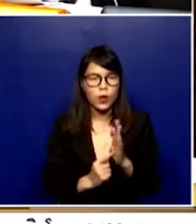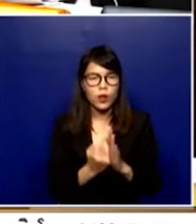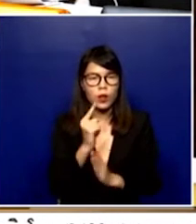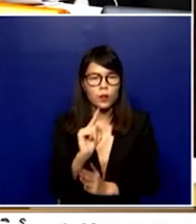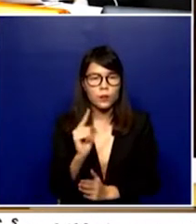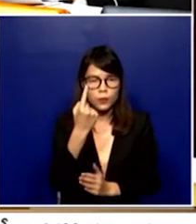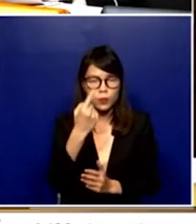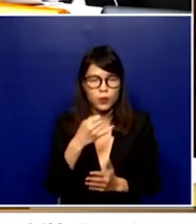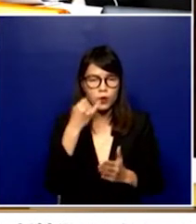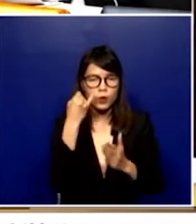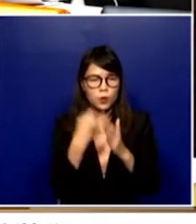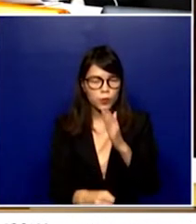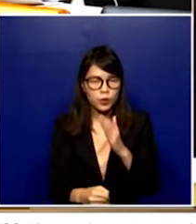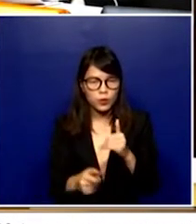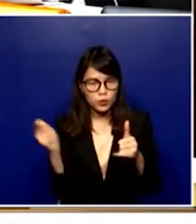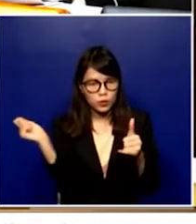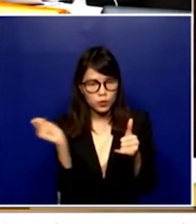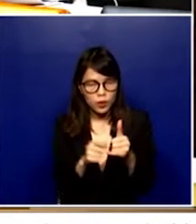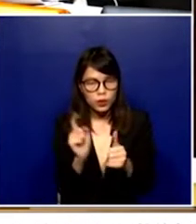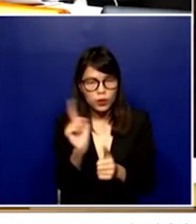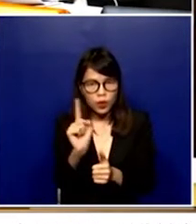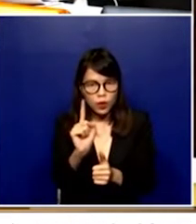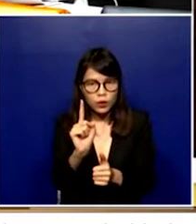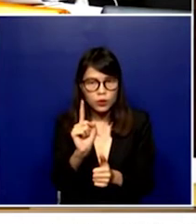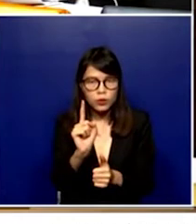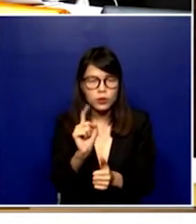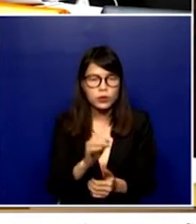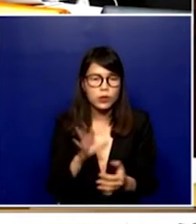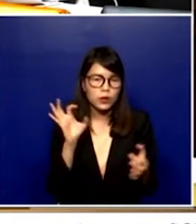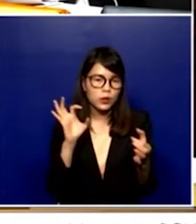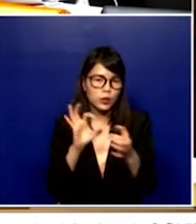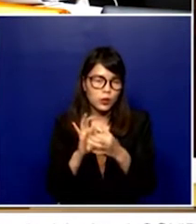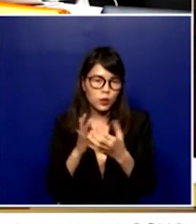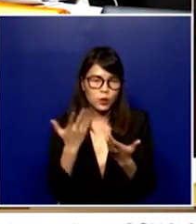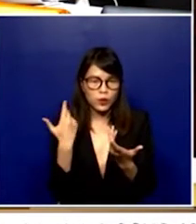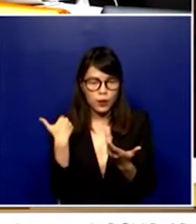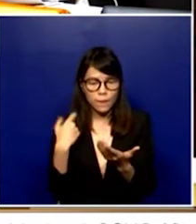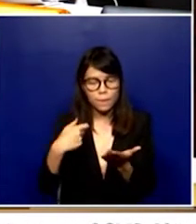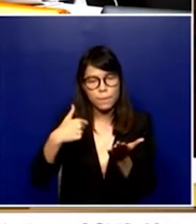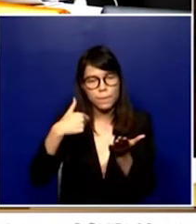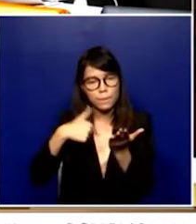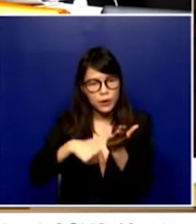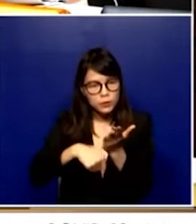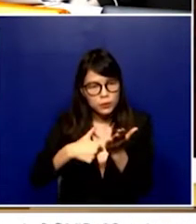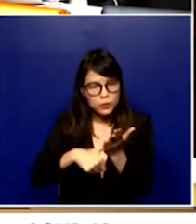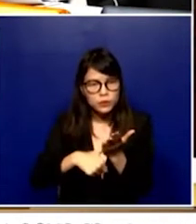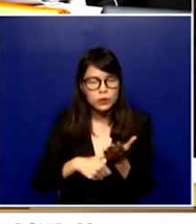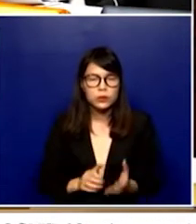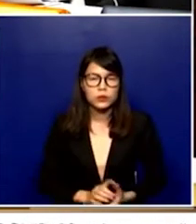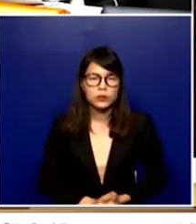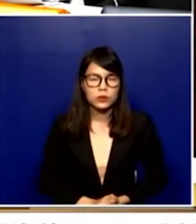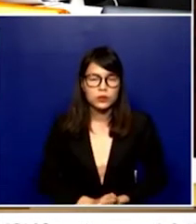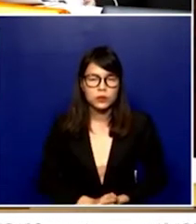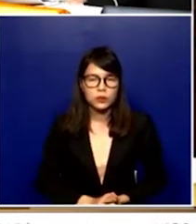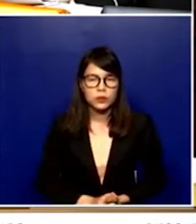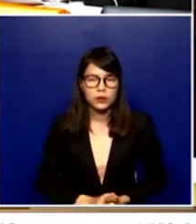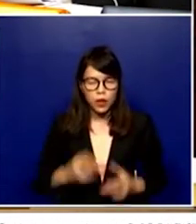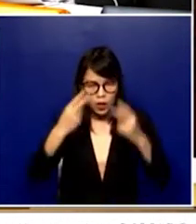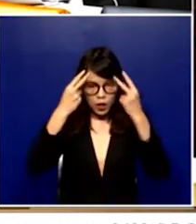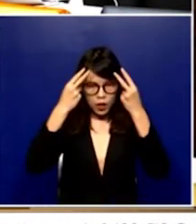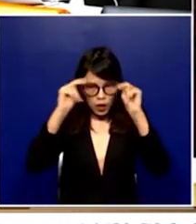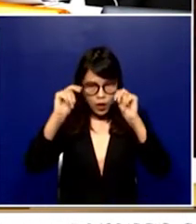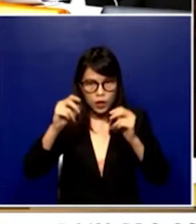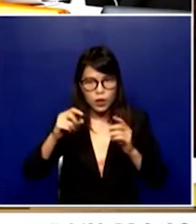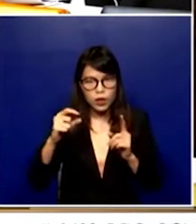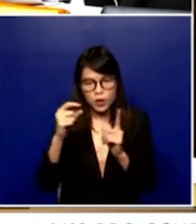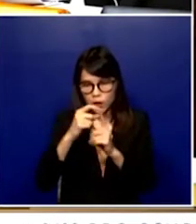เป็นความผิดกฎหมายประโนรัศศาห ก่อนคามผิดที่เกี่ยวกับค้องกับภาศีซึ่ผลเอกประยุตจากคำรบสารภาพแผ่น